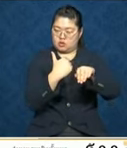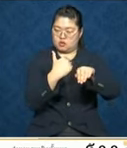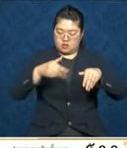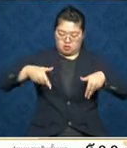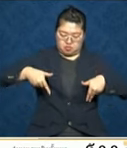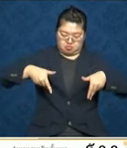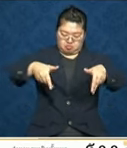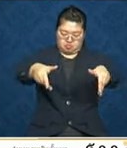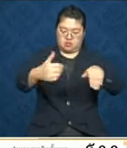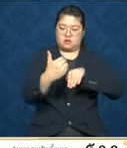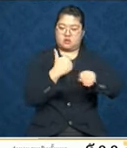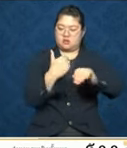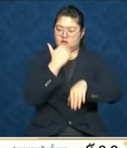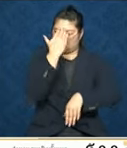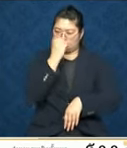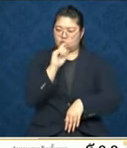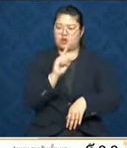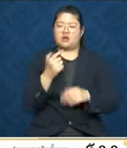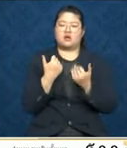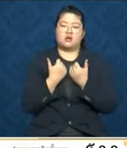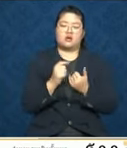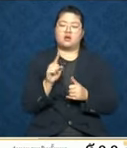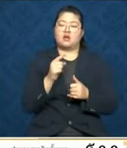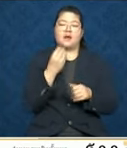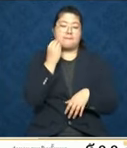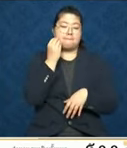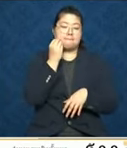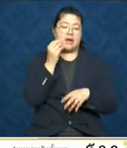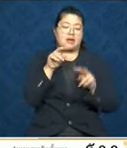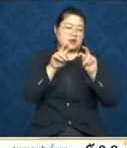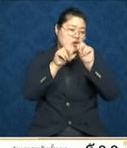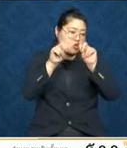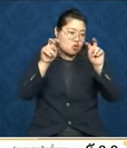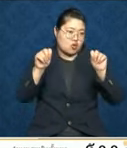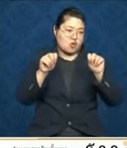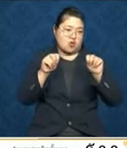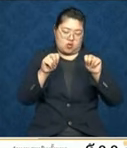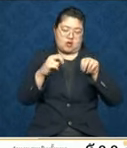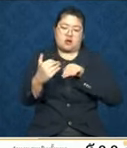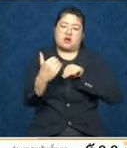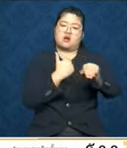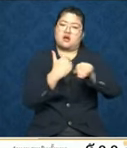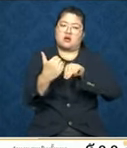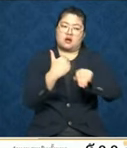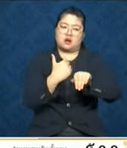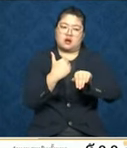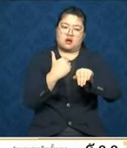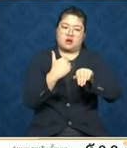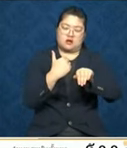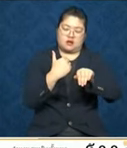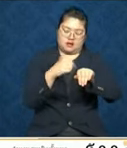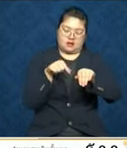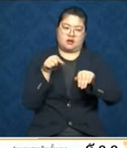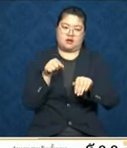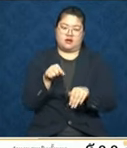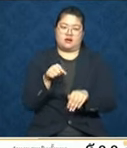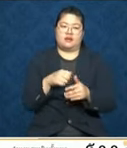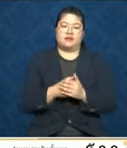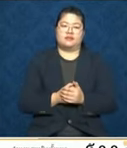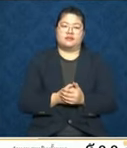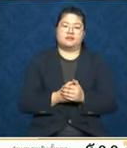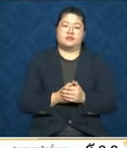ากปัจจุบันเป็นที่อาศัยคนที่อาศัยอยู่จังหวัดนนทบุรีนะครับเส้นกาญจนพิเศษนั้นช่วงสถ